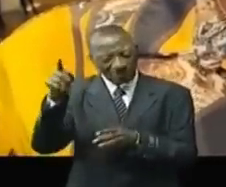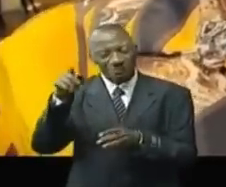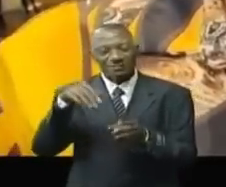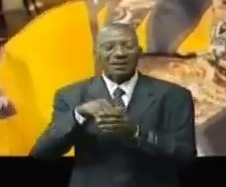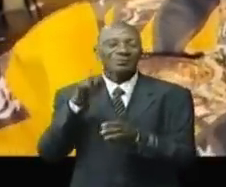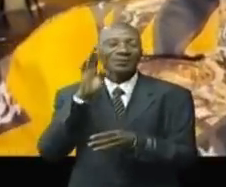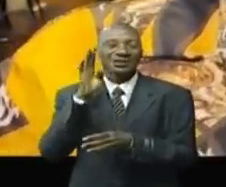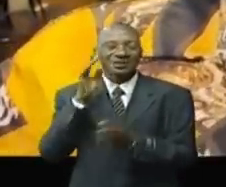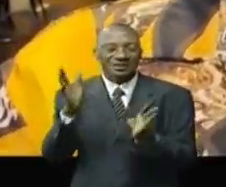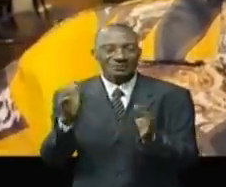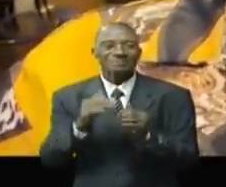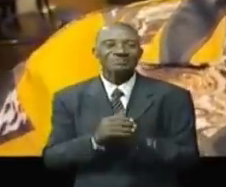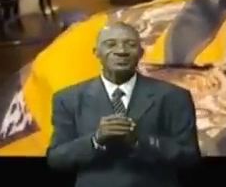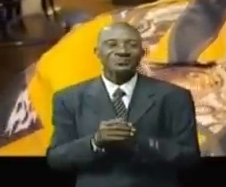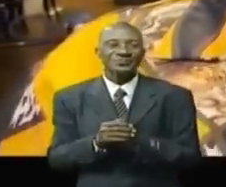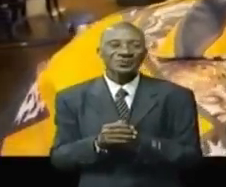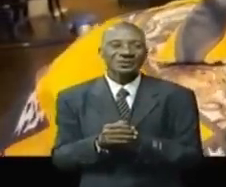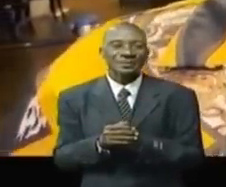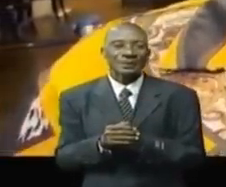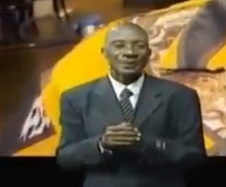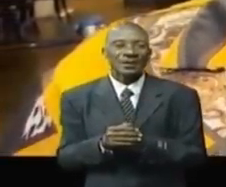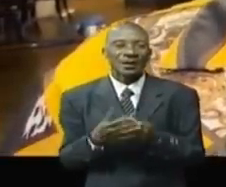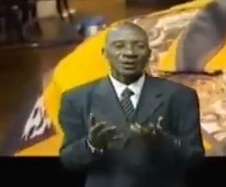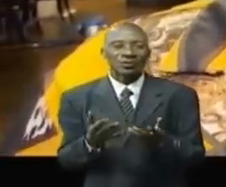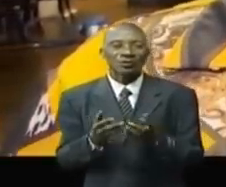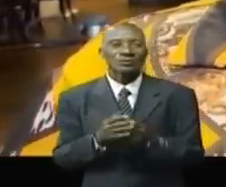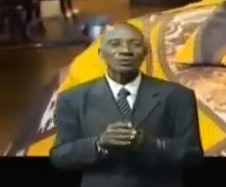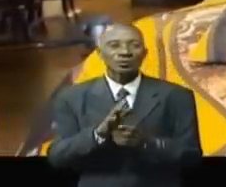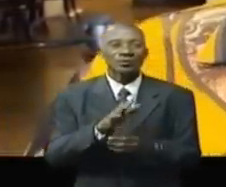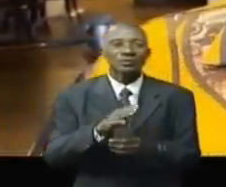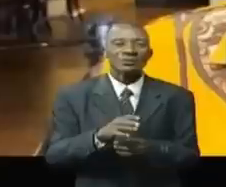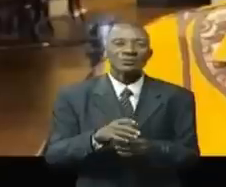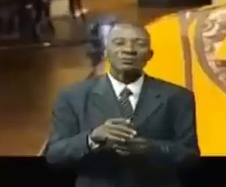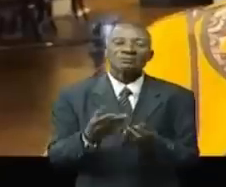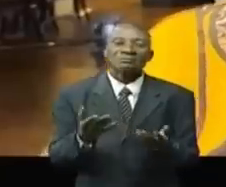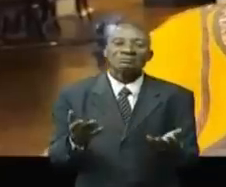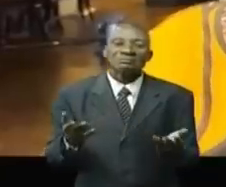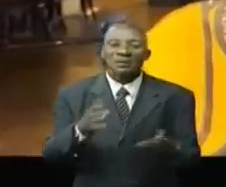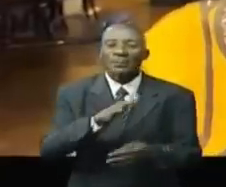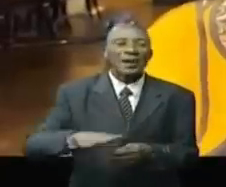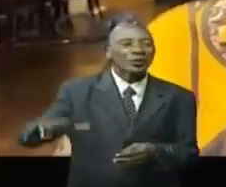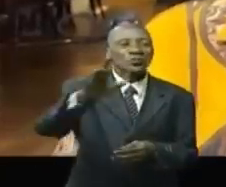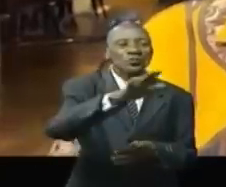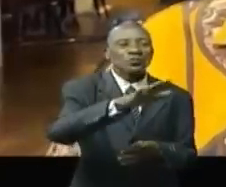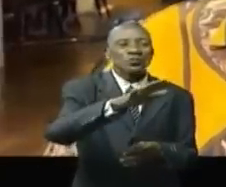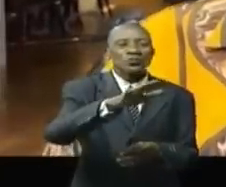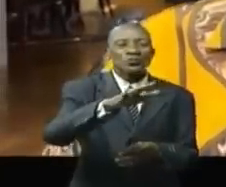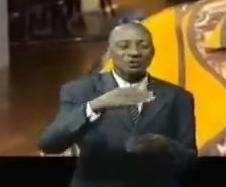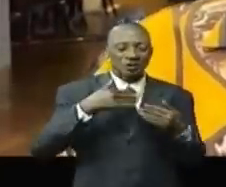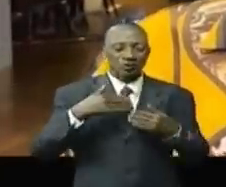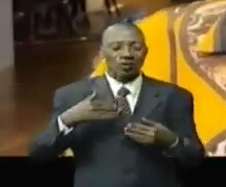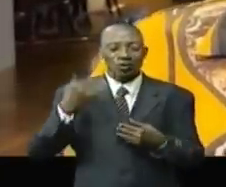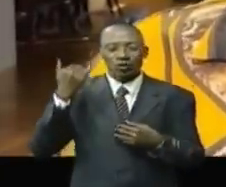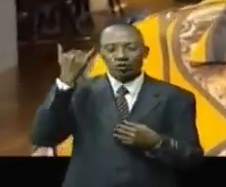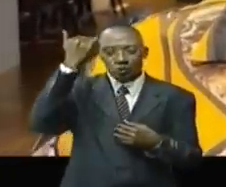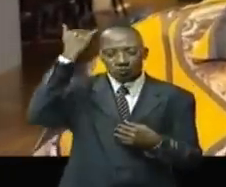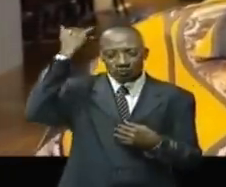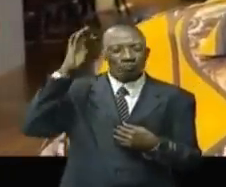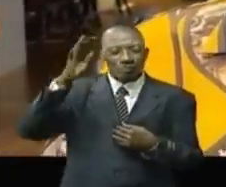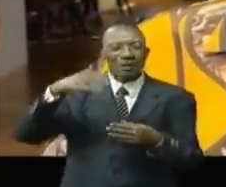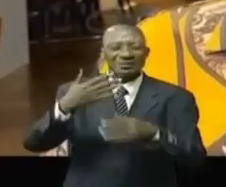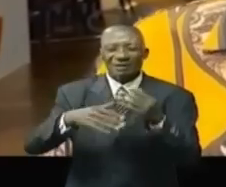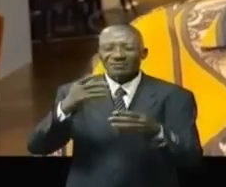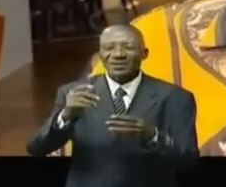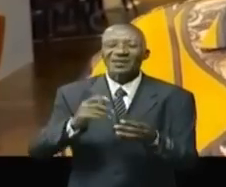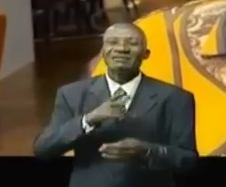la tournée qui doit suivre de partout notre héros à travailler, puis poser des actes. Ça, depuis, doit circuler